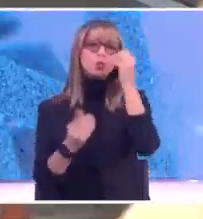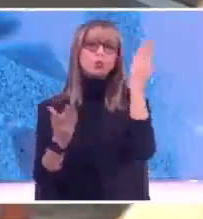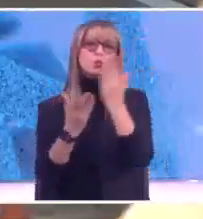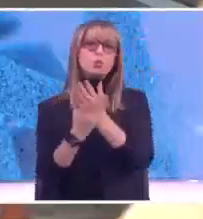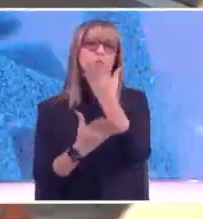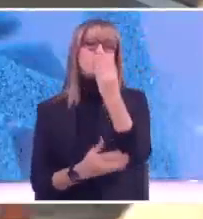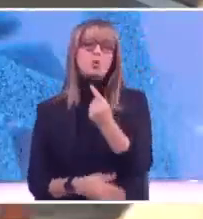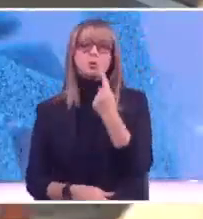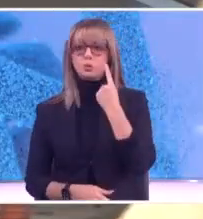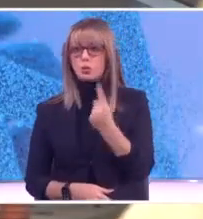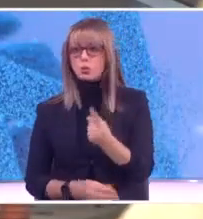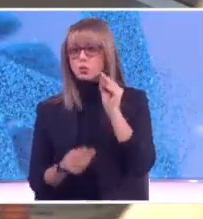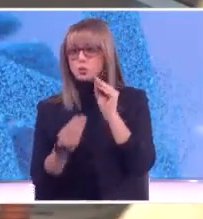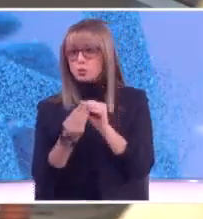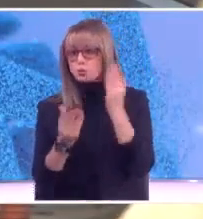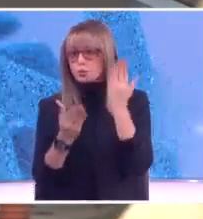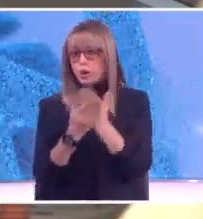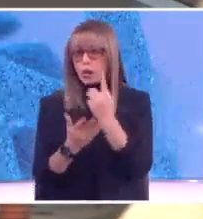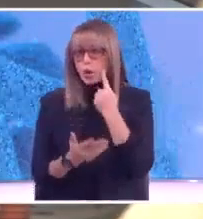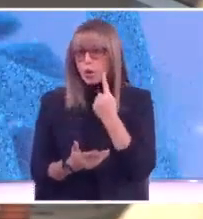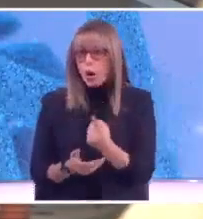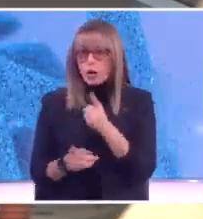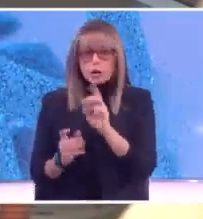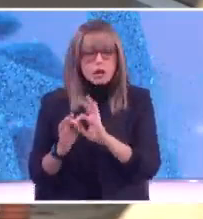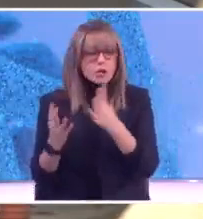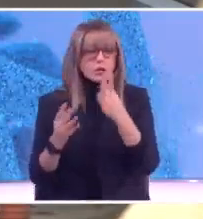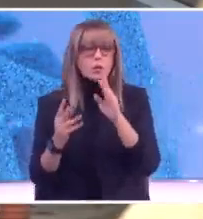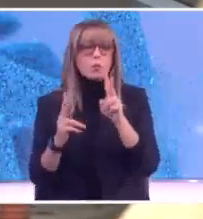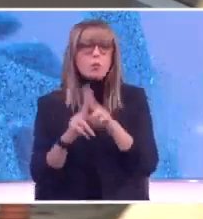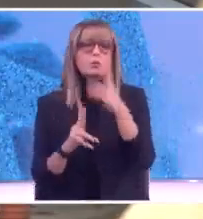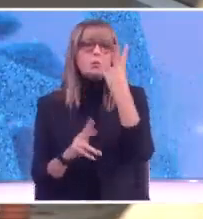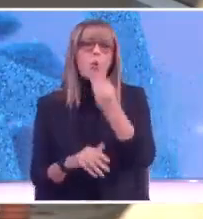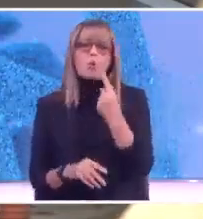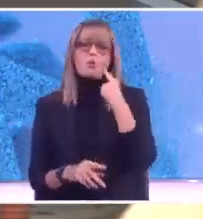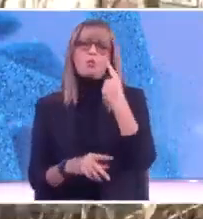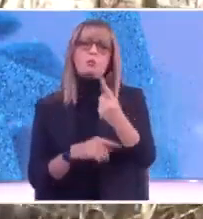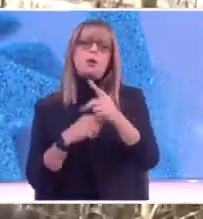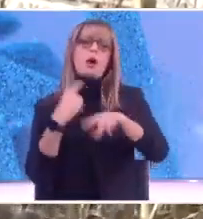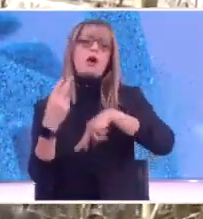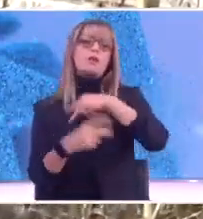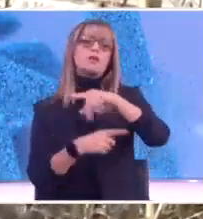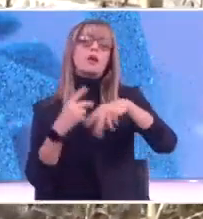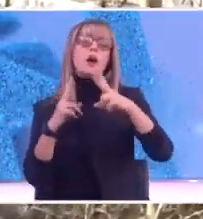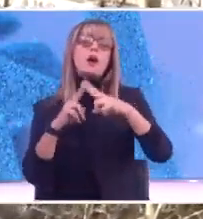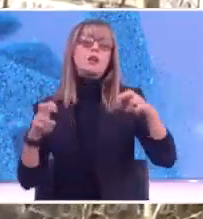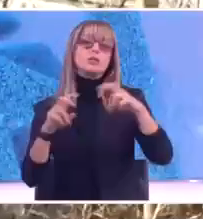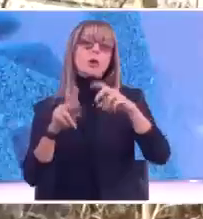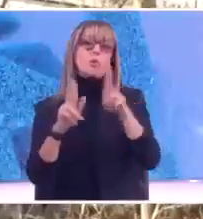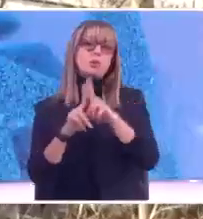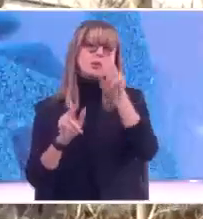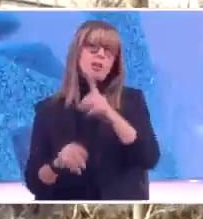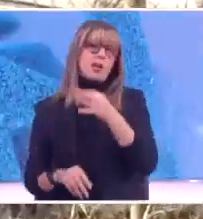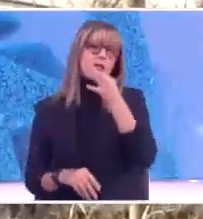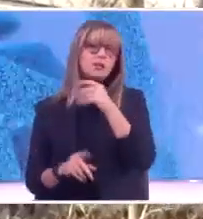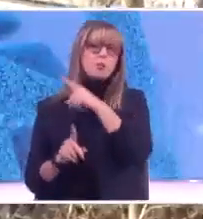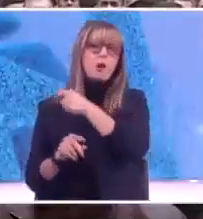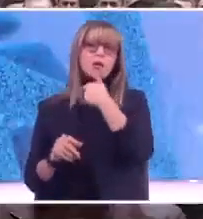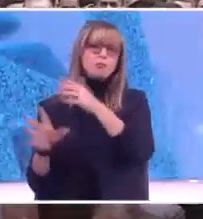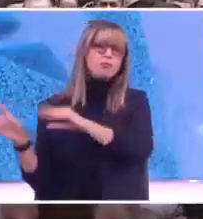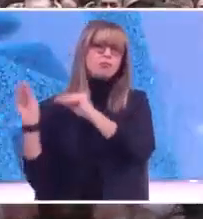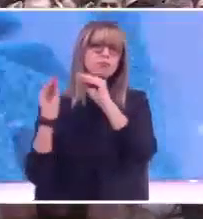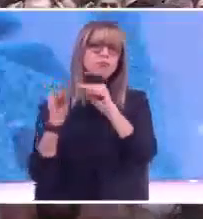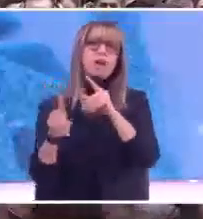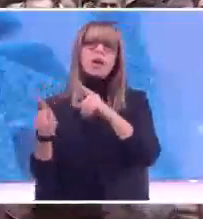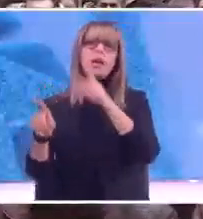da bildirildi. Suç kaydına rağmen nasıl polis olduğu araştırılıyor. Polisler ilk ifadelerinde zanlıyı kim olduğunu